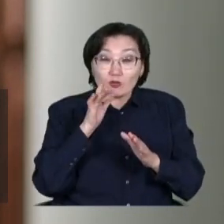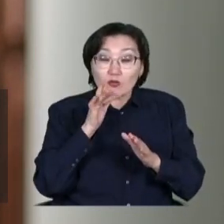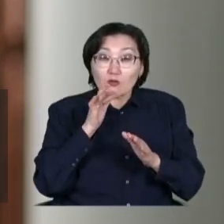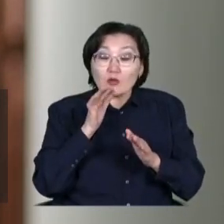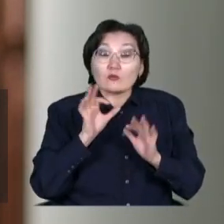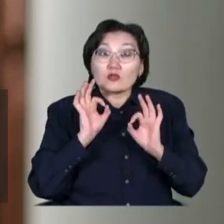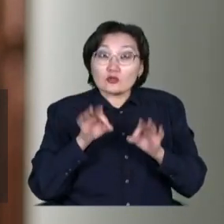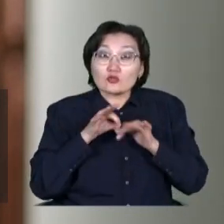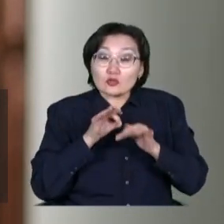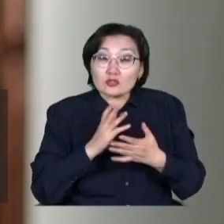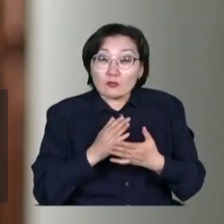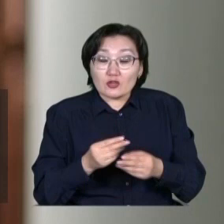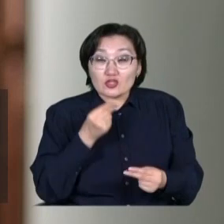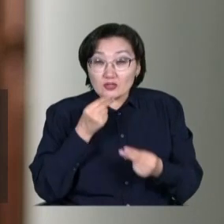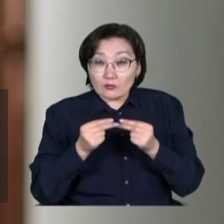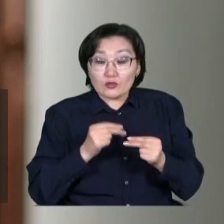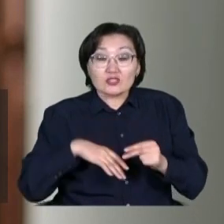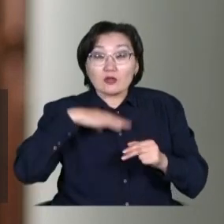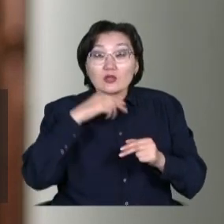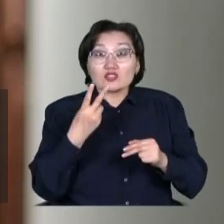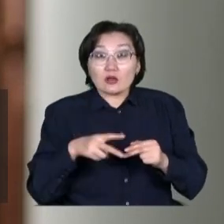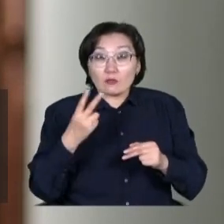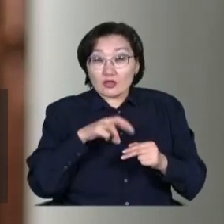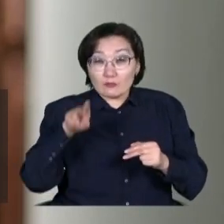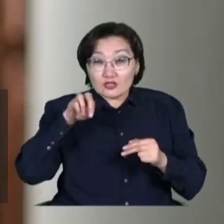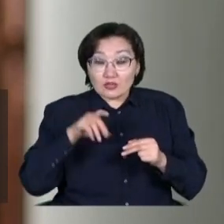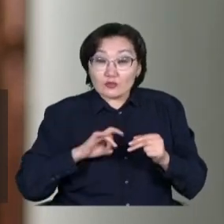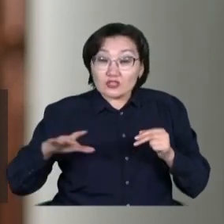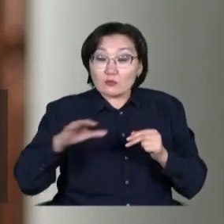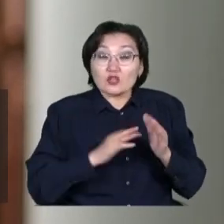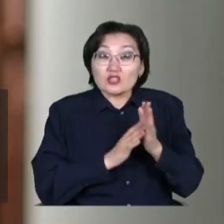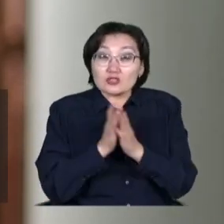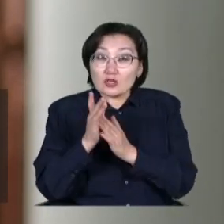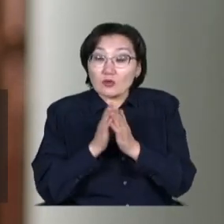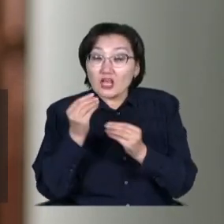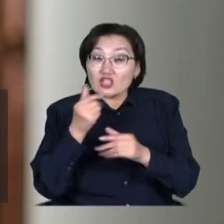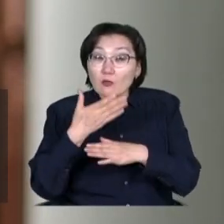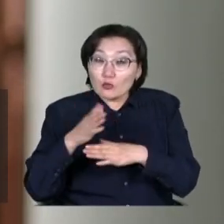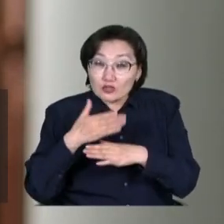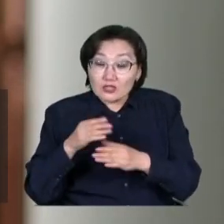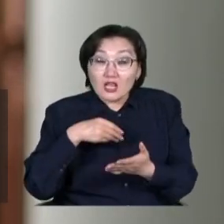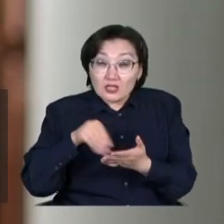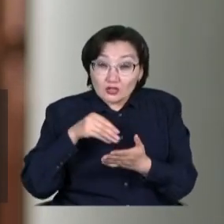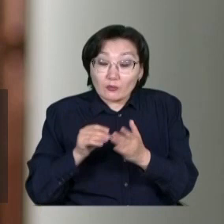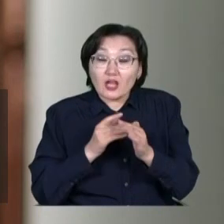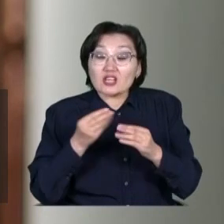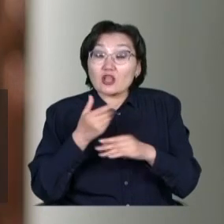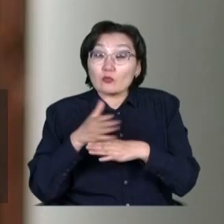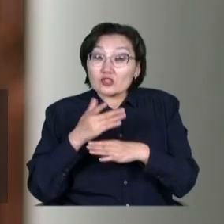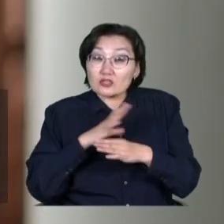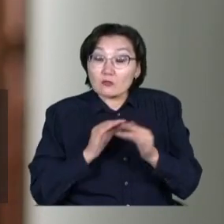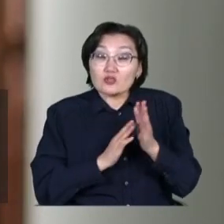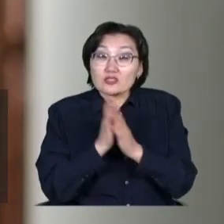жемшөп жеткілікті, 22 миллиард теңге республика бойынша жемшөпке субсидия берілген болатын. Осы жемшөп